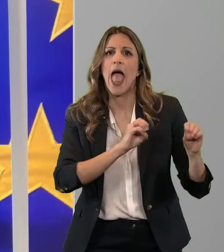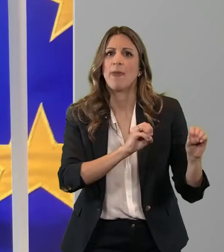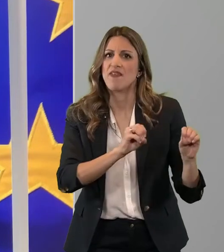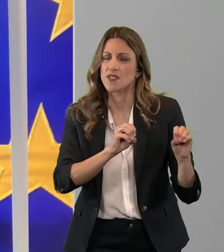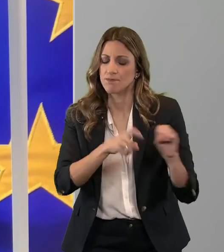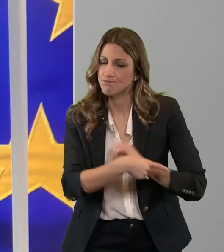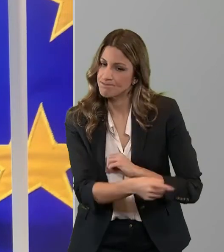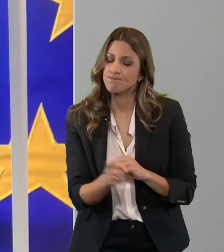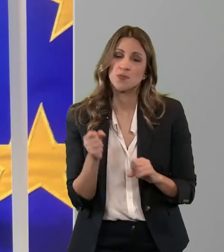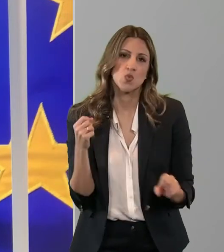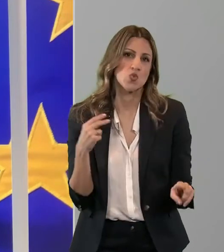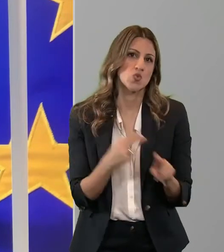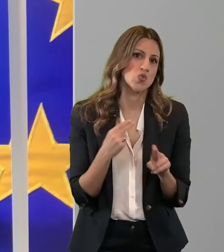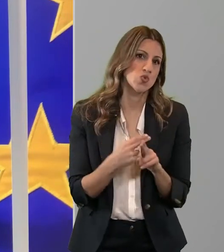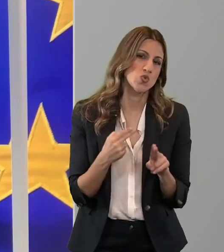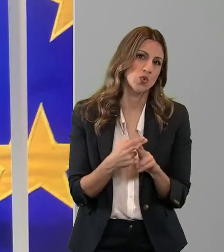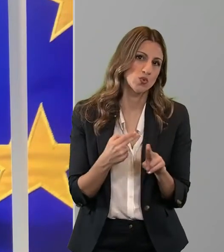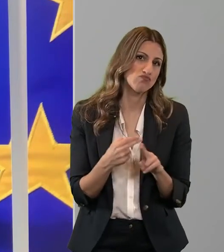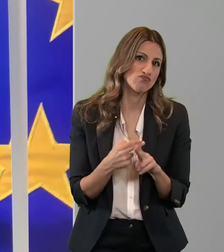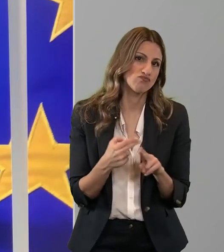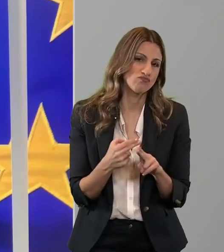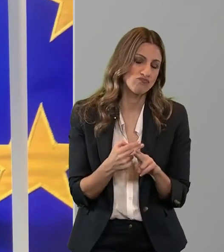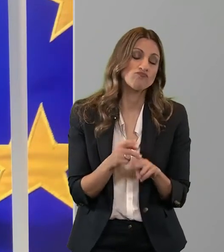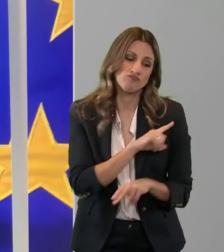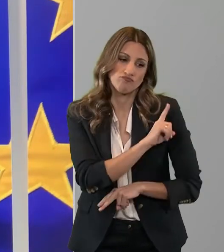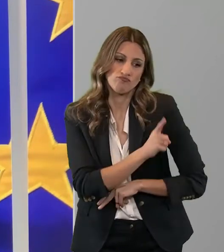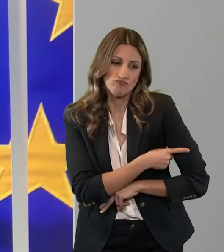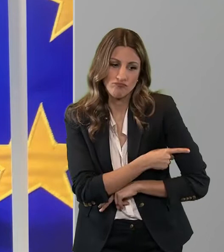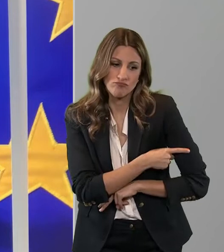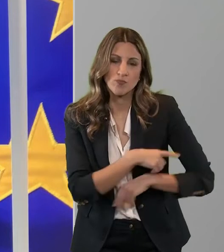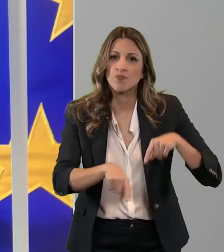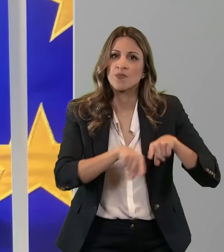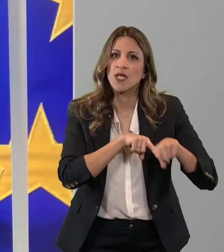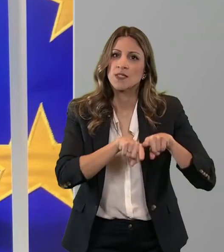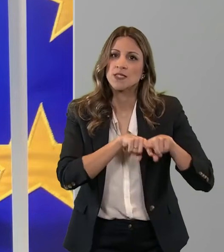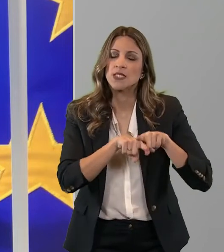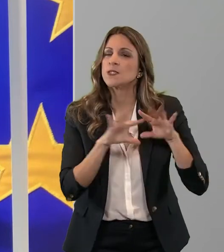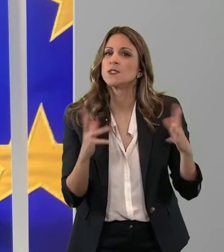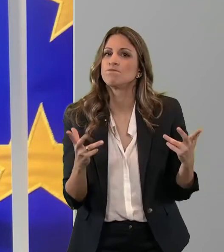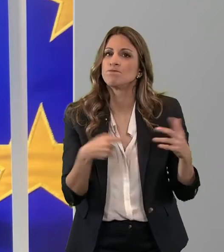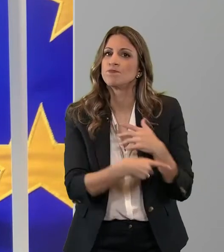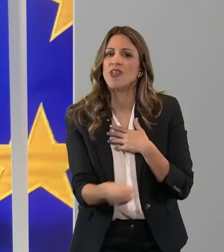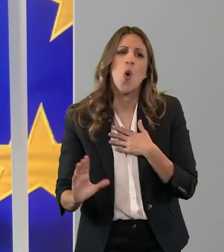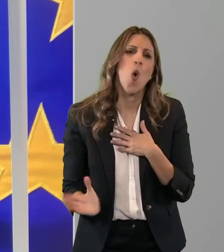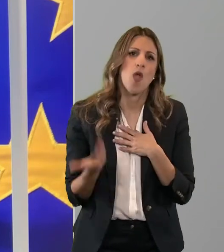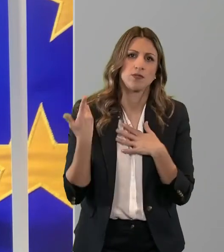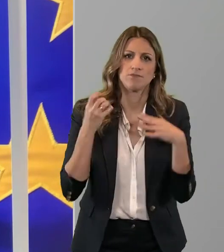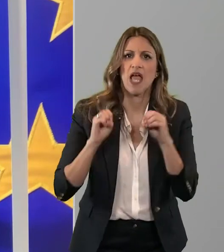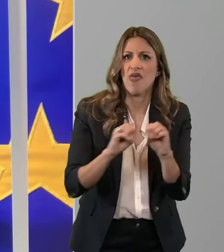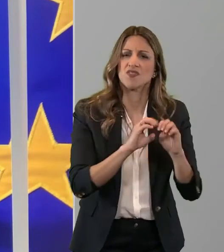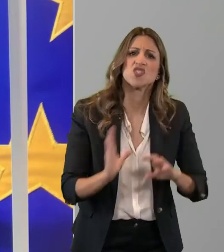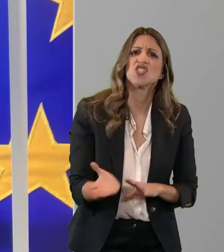έχει σημασία, είναι καθοριστική σημασίας οι δεξιότητες να προβλέπονται σε όλα τα επίπεδα